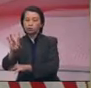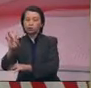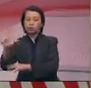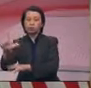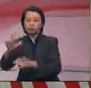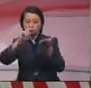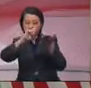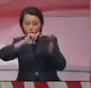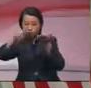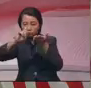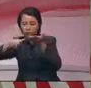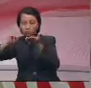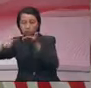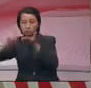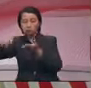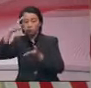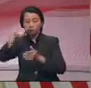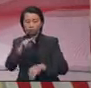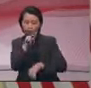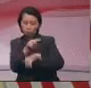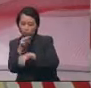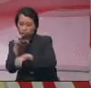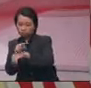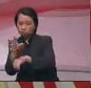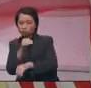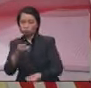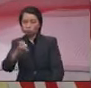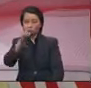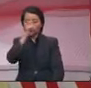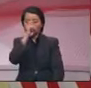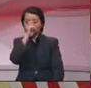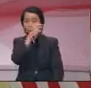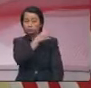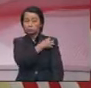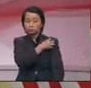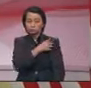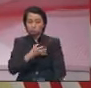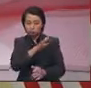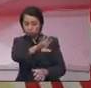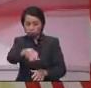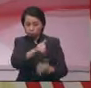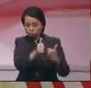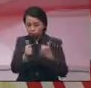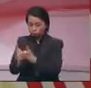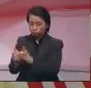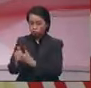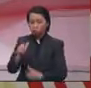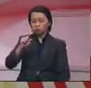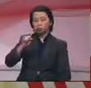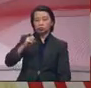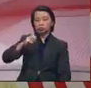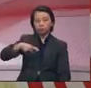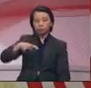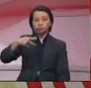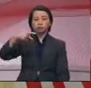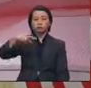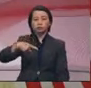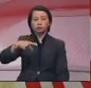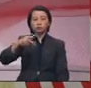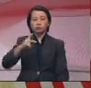68,485 pemeriksaan bagi memantau dan menguatkuasakan pematuhan SOP